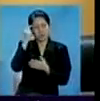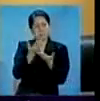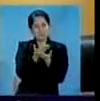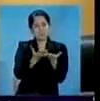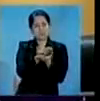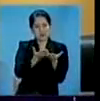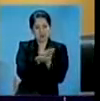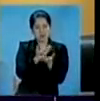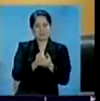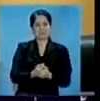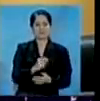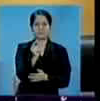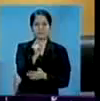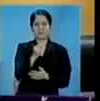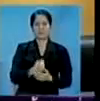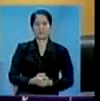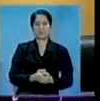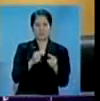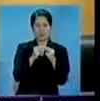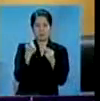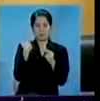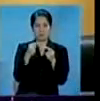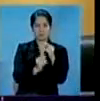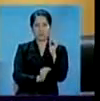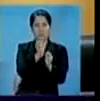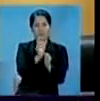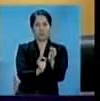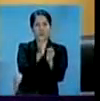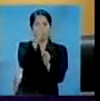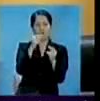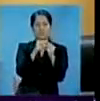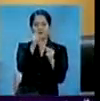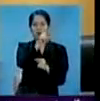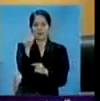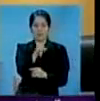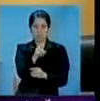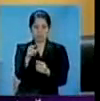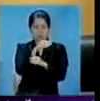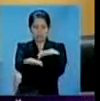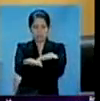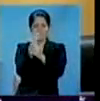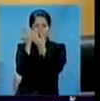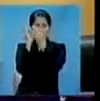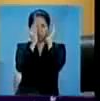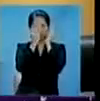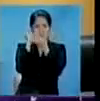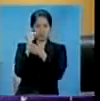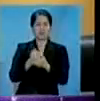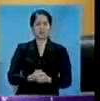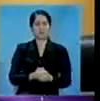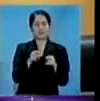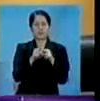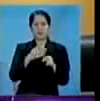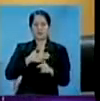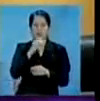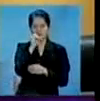างนี้ครับตอนที่มีการวางเพลินเซ็นทรัลเวิลด์นี่ครับเหมือนที่ผม